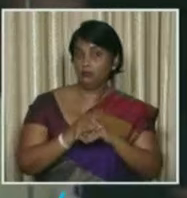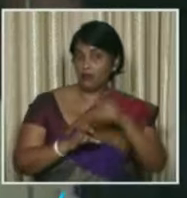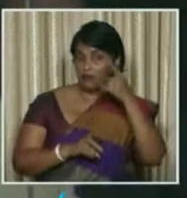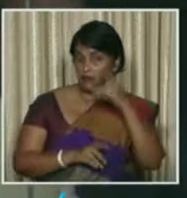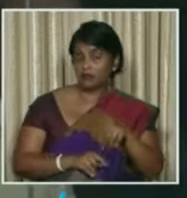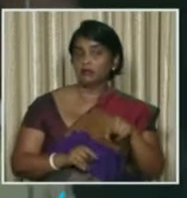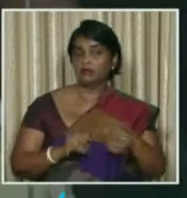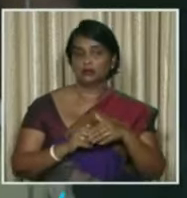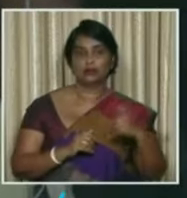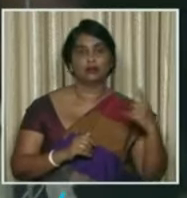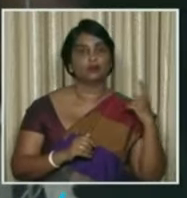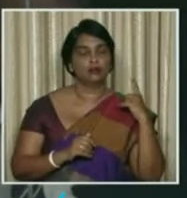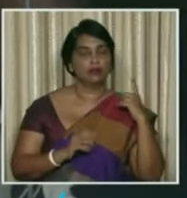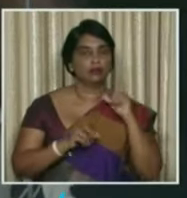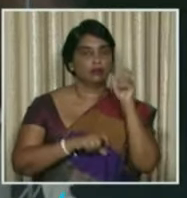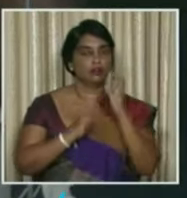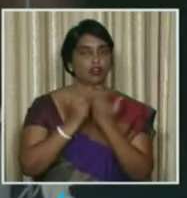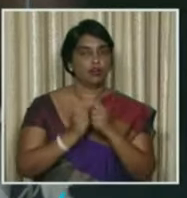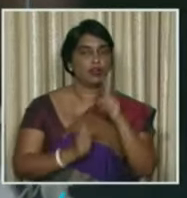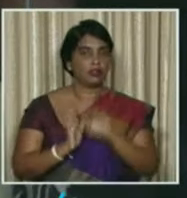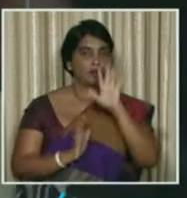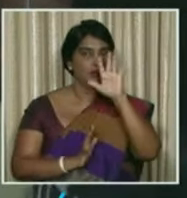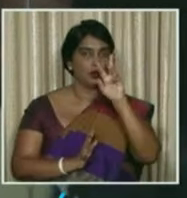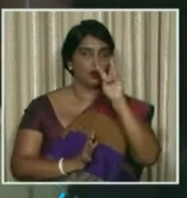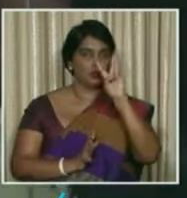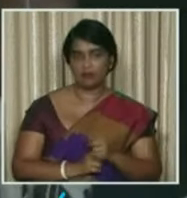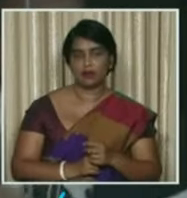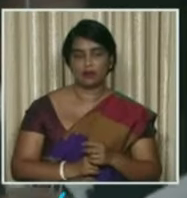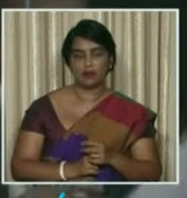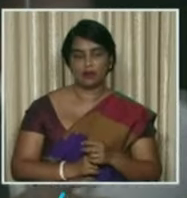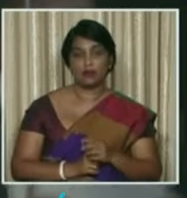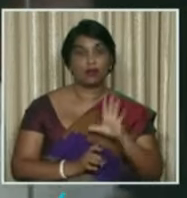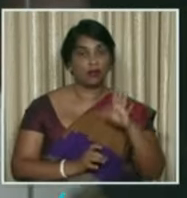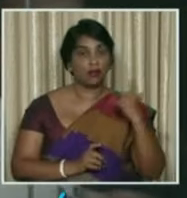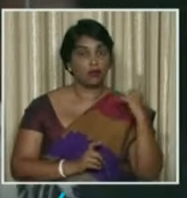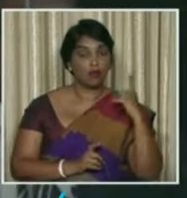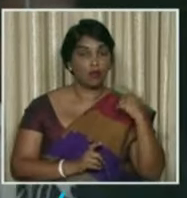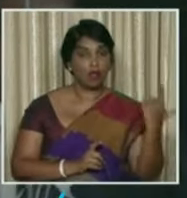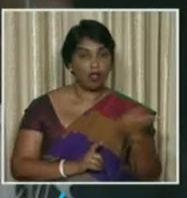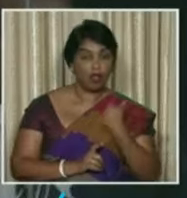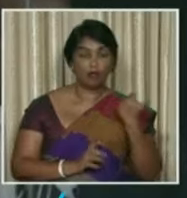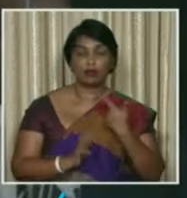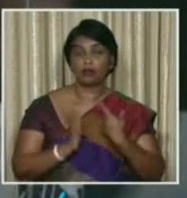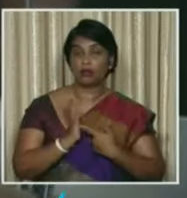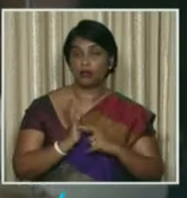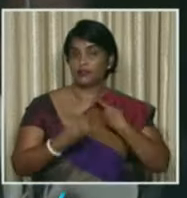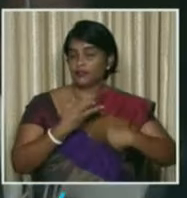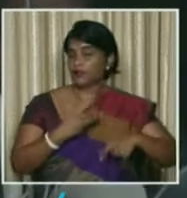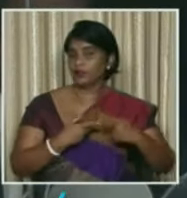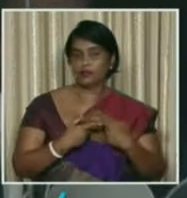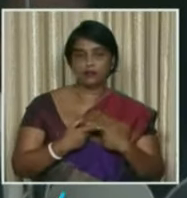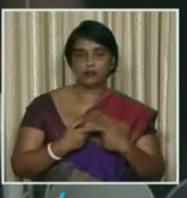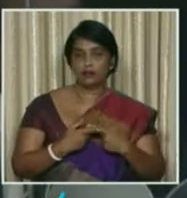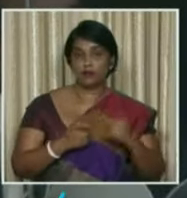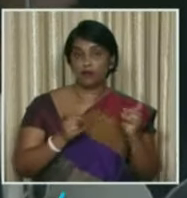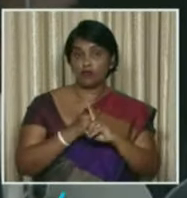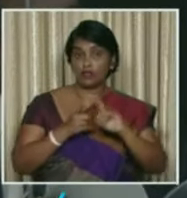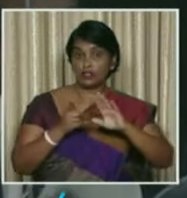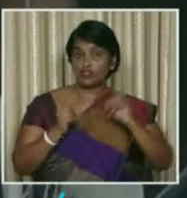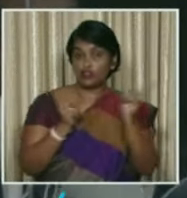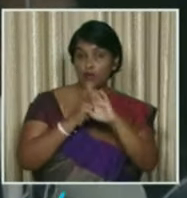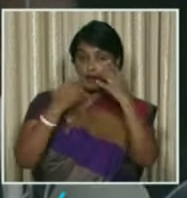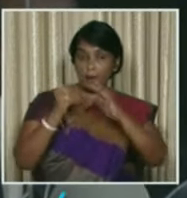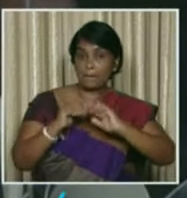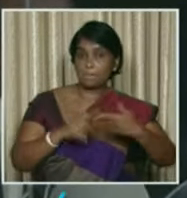මේ වෙන විට හමුදාවේ සංඛ්‍යාව 153,000ක රැඳිලා තියෙනවා. හමුදාවට නවීනකරණයට අවශ්‍ය යුද උපකරණ කිසිවක් යුද්ධයෙන් පසුව